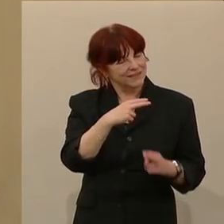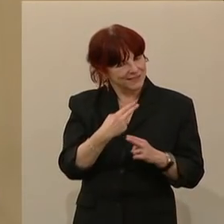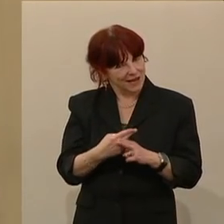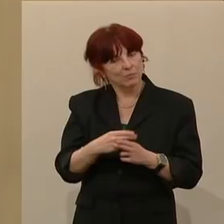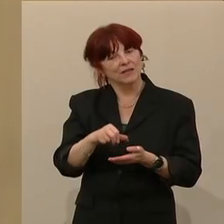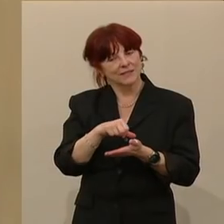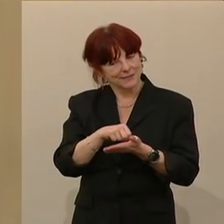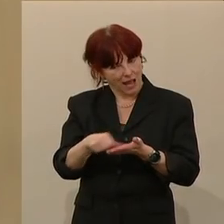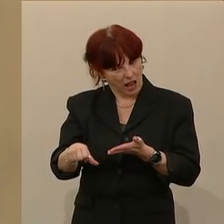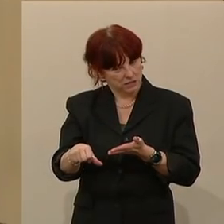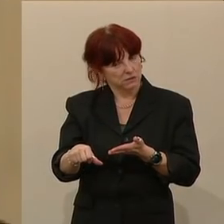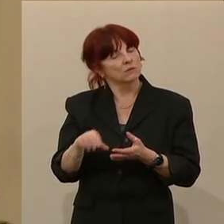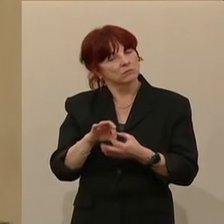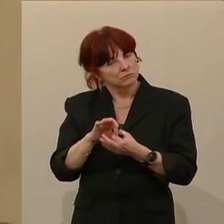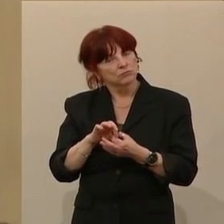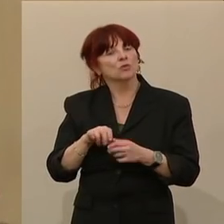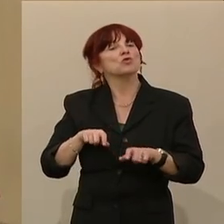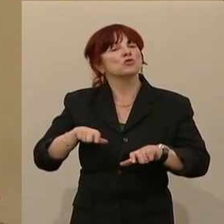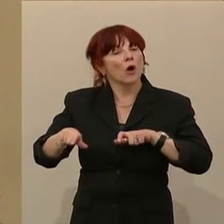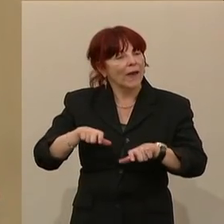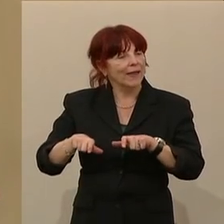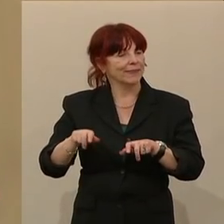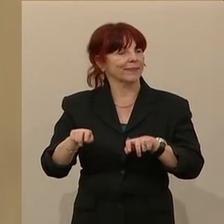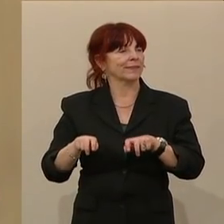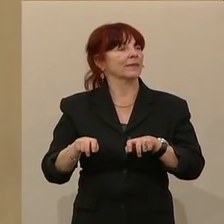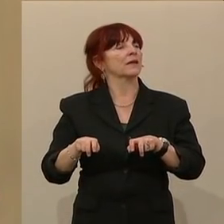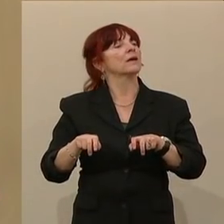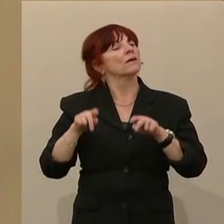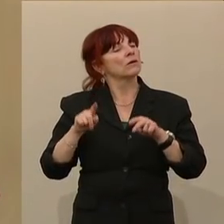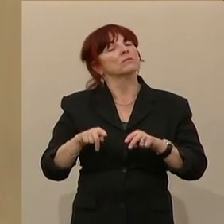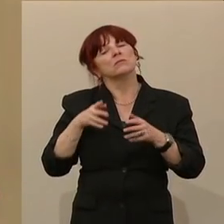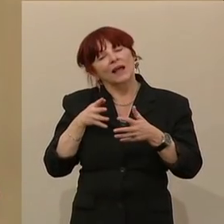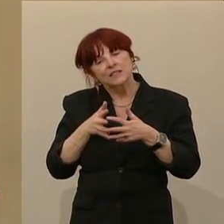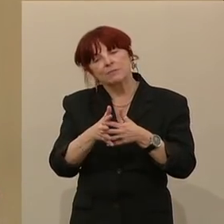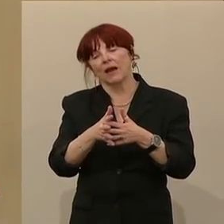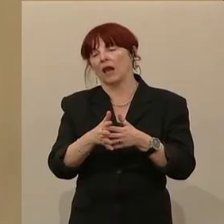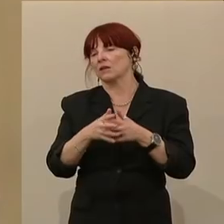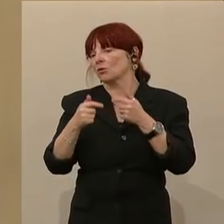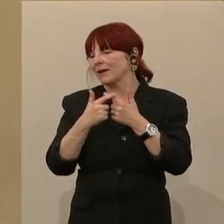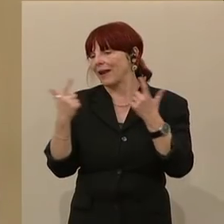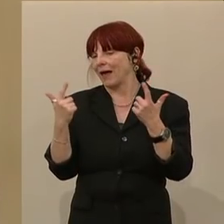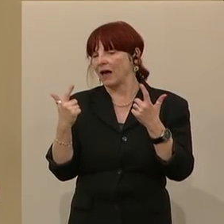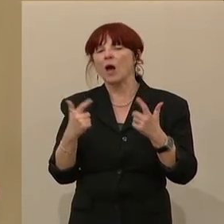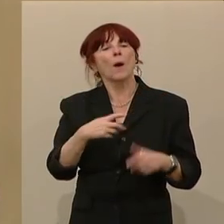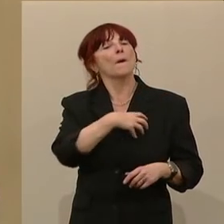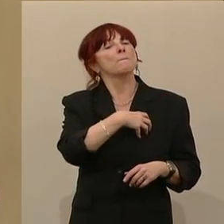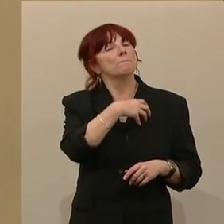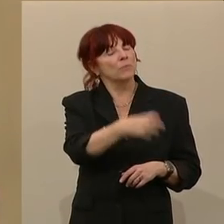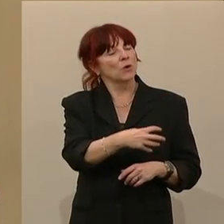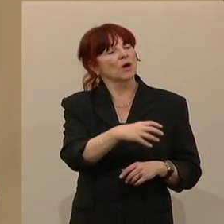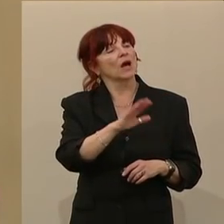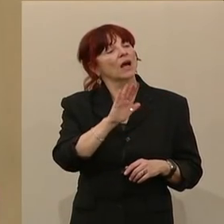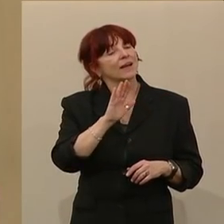einer sehr transparenten Form und auch für jeden nachvollziehbar, dann ist der Bürger das, was er auch laut Verfassung sein